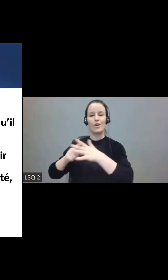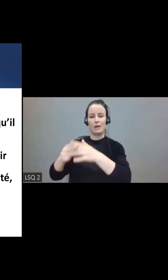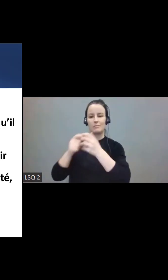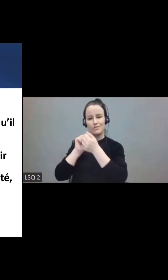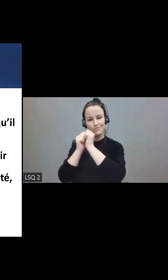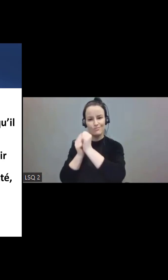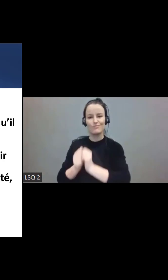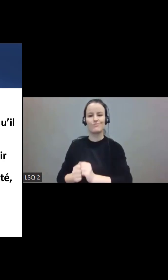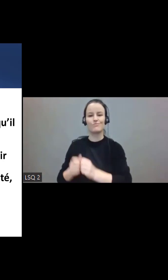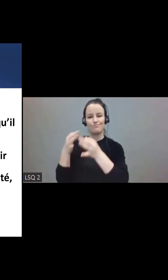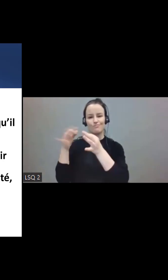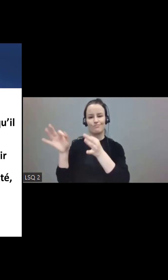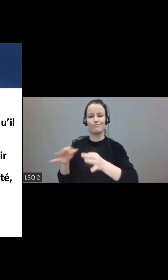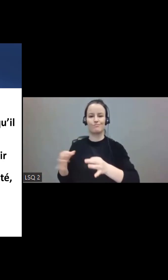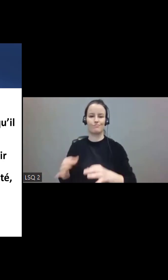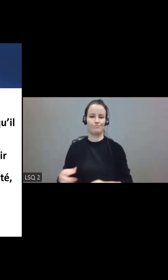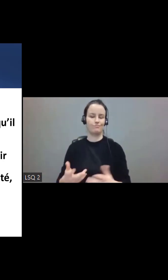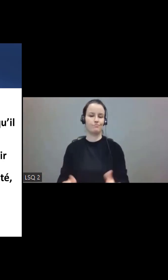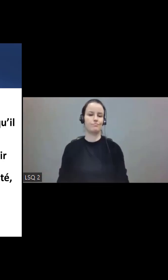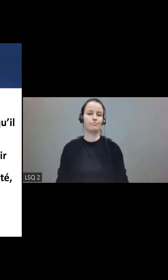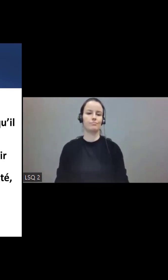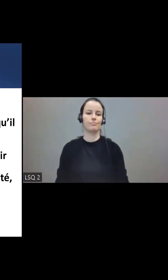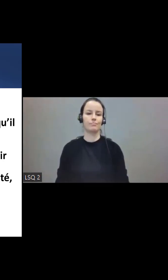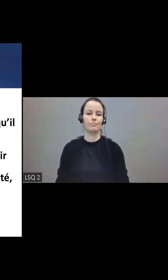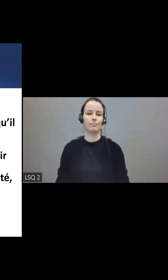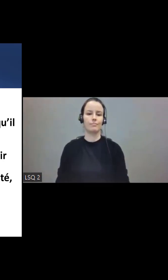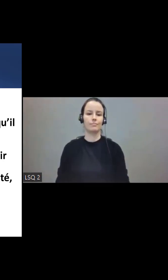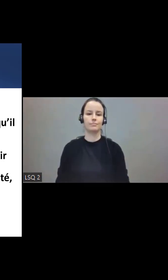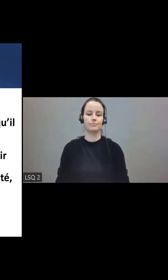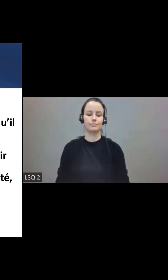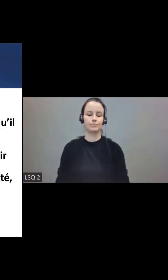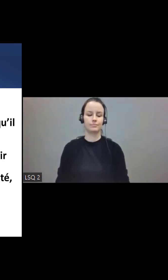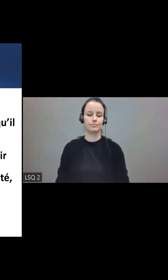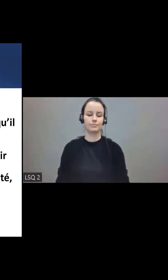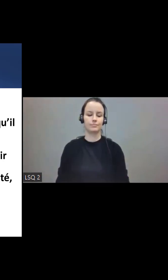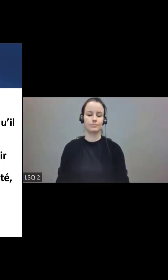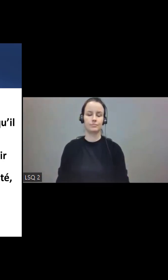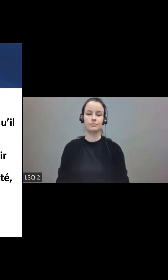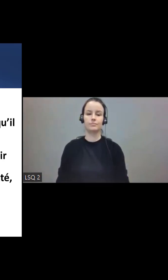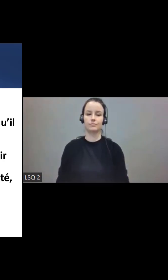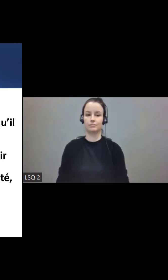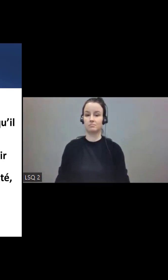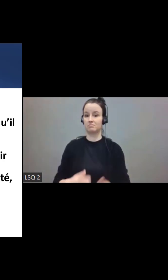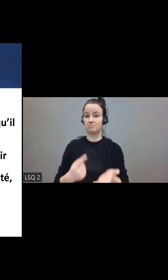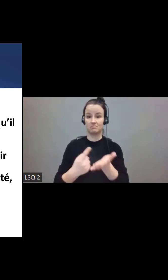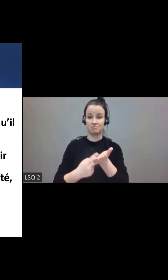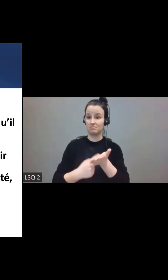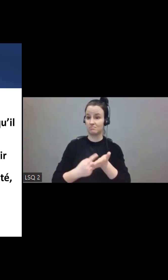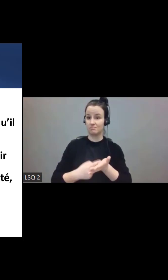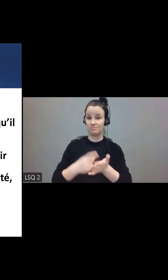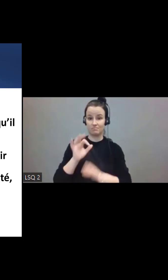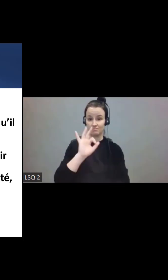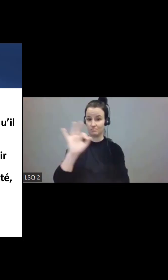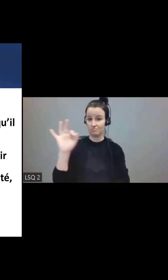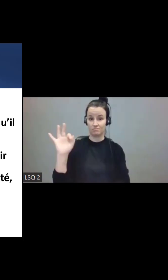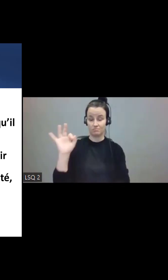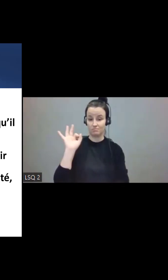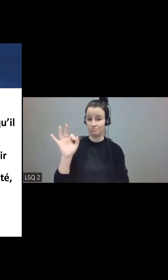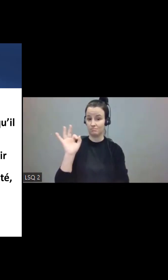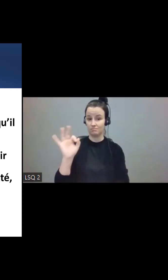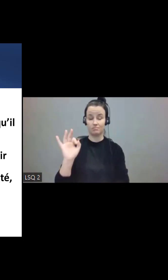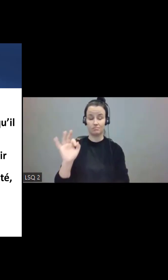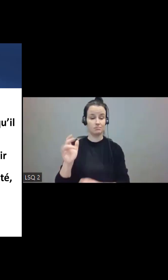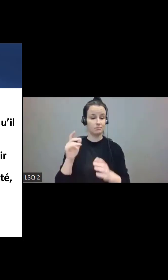Donc, d'excellents commentaires. Merci beaucoup pour le partage. J'aime bien, j'adore ce que vous dites. Il y a tellement de richesse dans vos